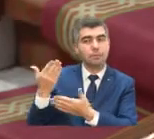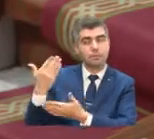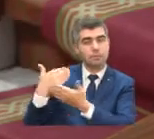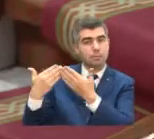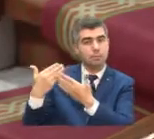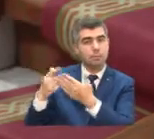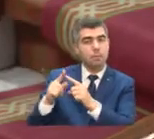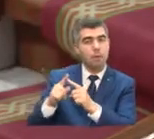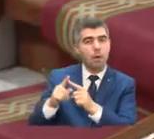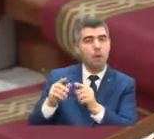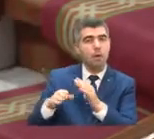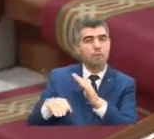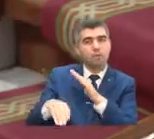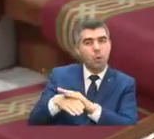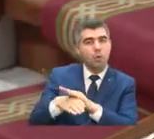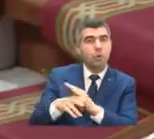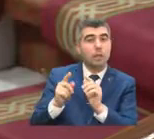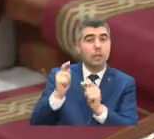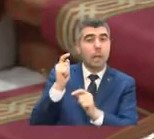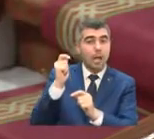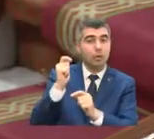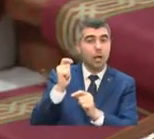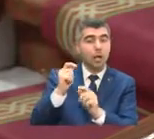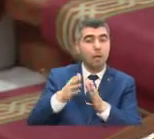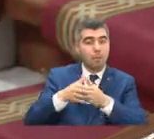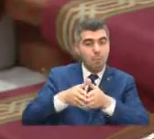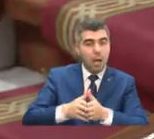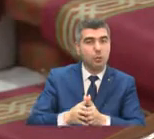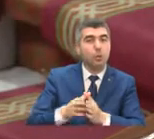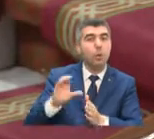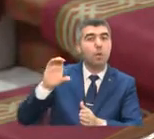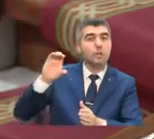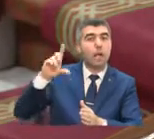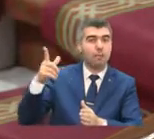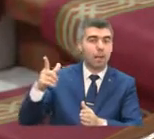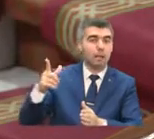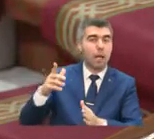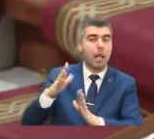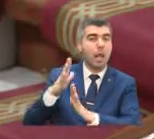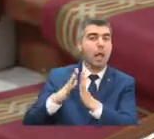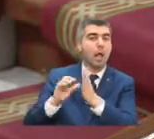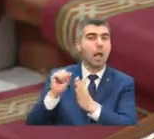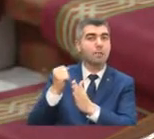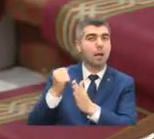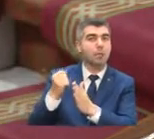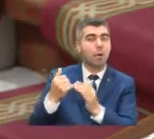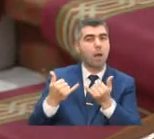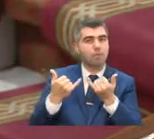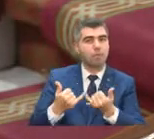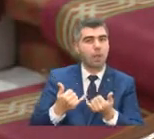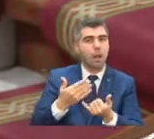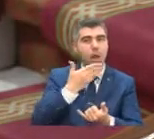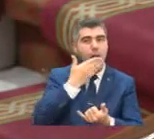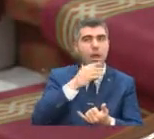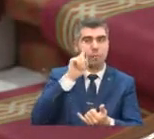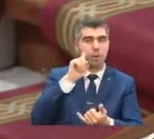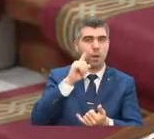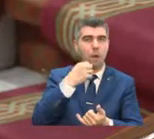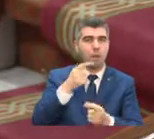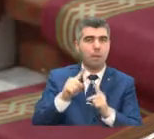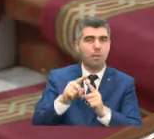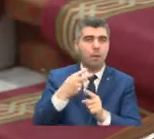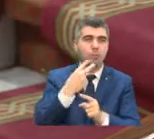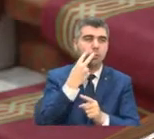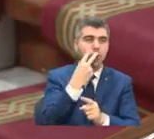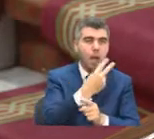طنجة اللي فيها الميناء أو تكون في الدار البيضاء كيف كانت في السنوات الفارطة. الحمد لله اليوم هاد المستثمرين كيشوفوا في هاد